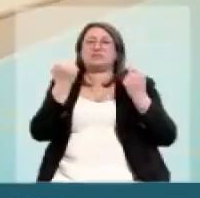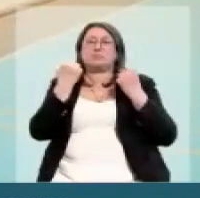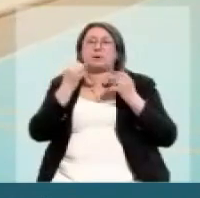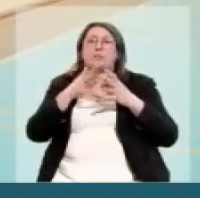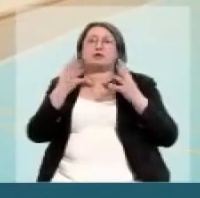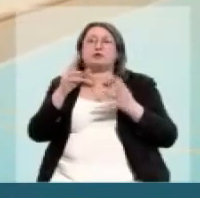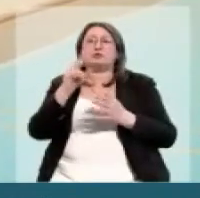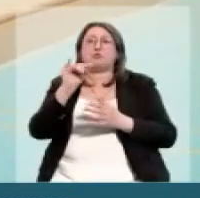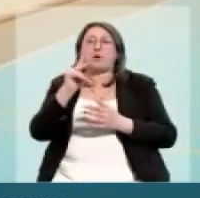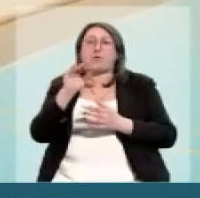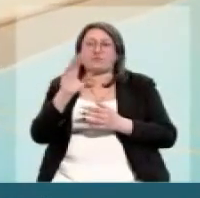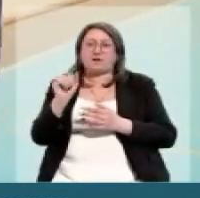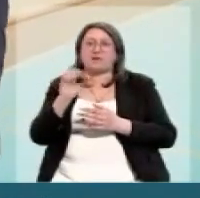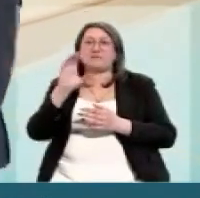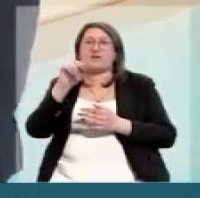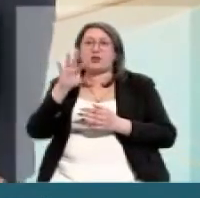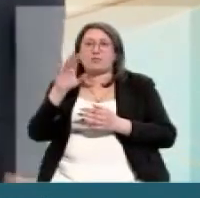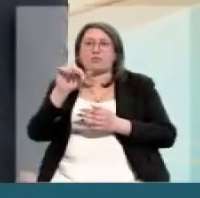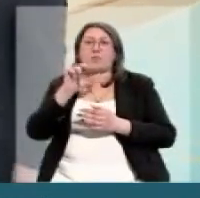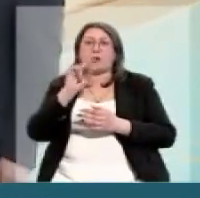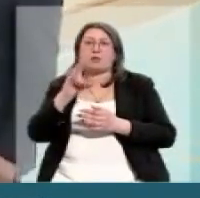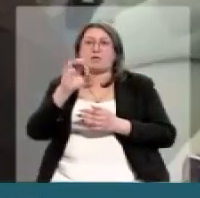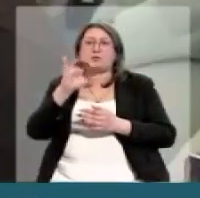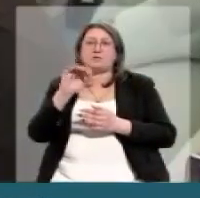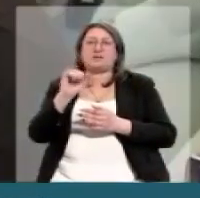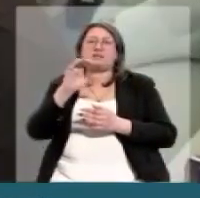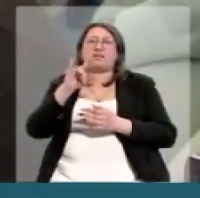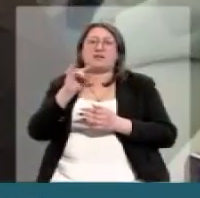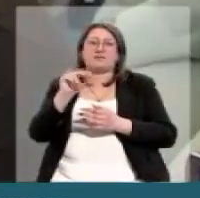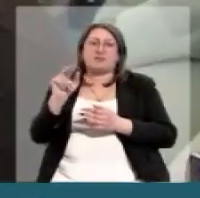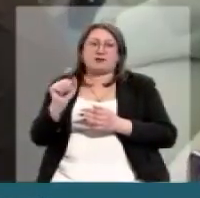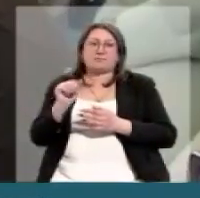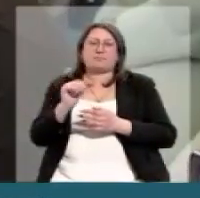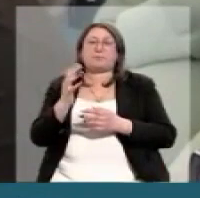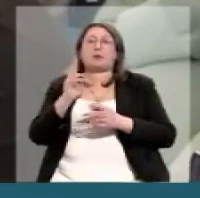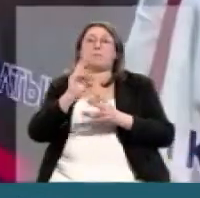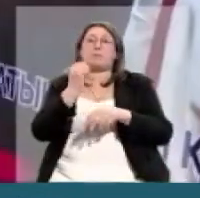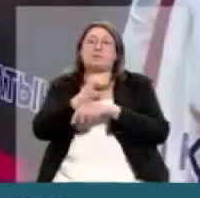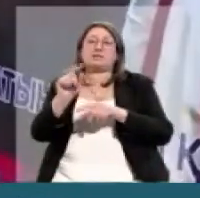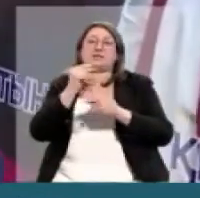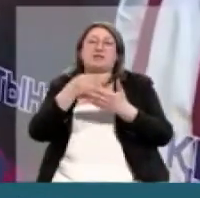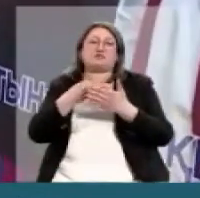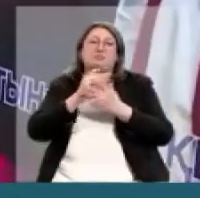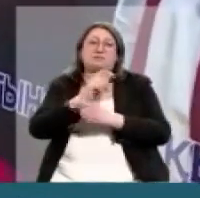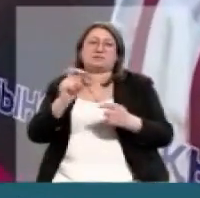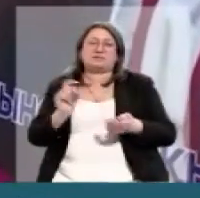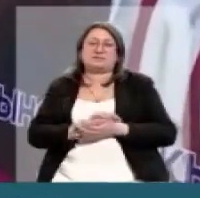Свердлов, Обаған, Осипов және Силентьев ауылдарынан барлығы 12 балуан атсалысты. Жеңімпаздарға